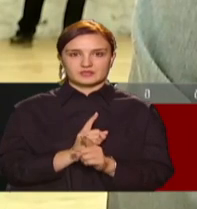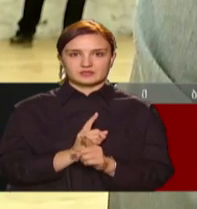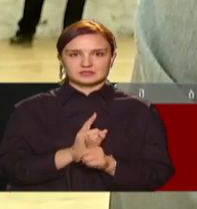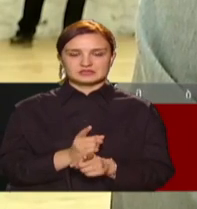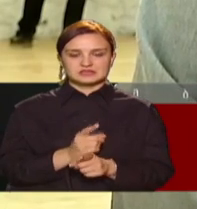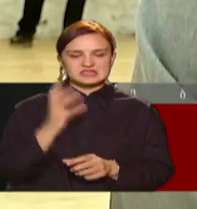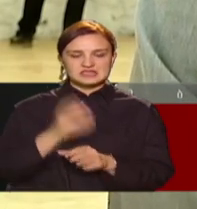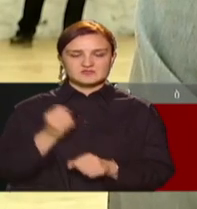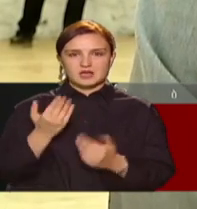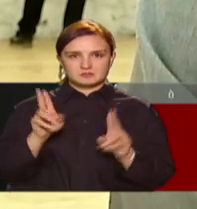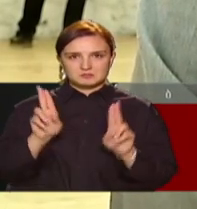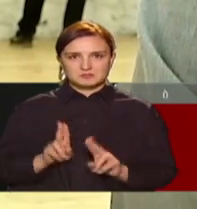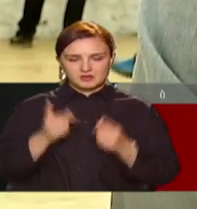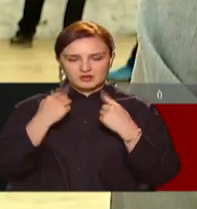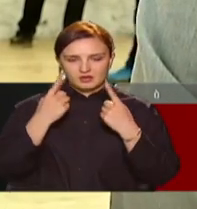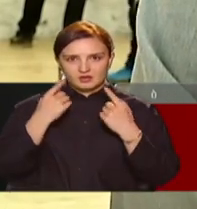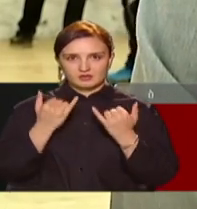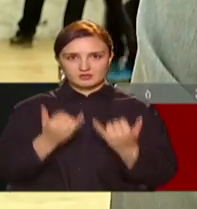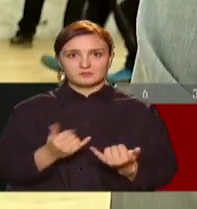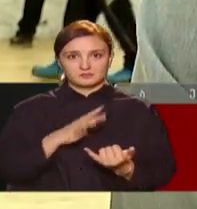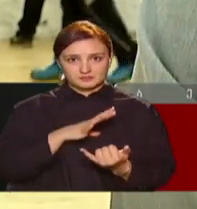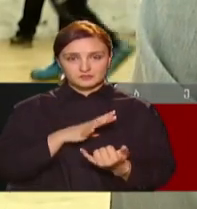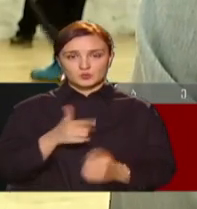სვანურად დატირებაც იყო და ესე ვთქვათ,